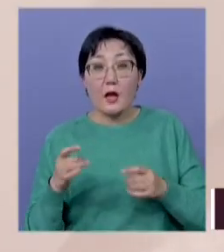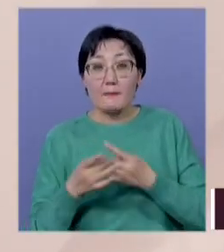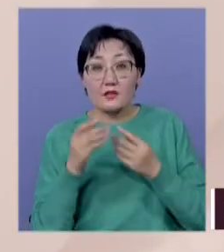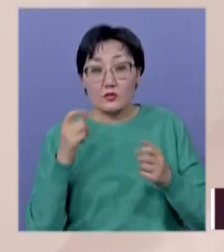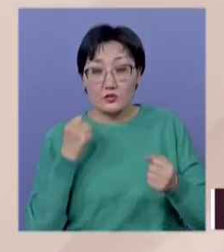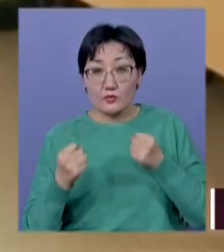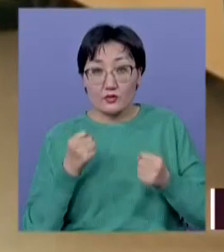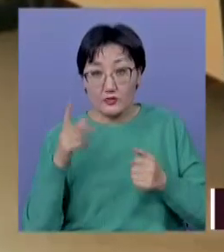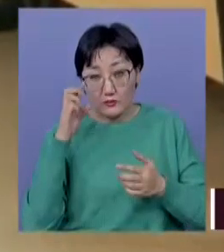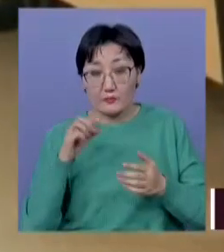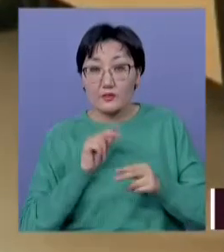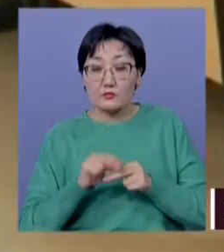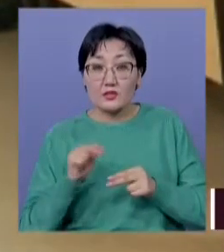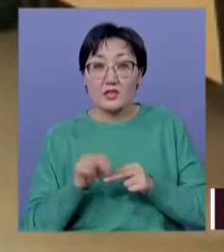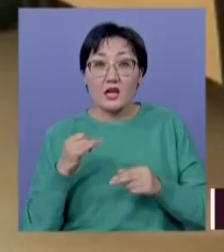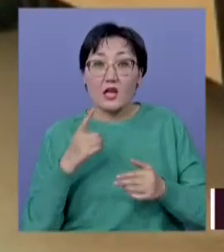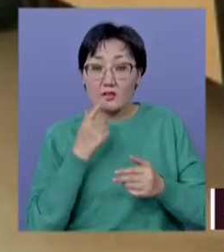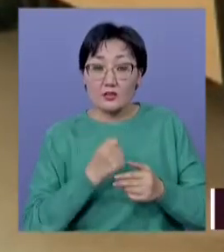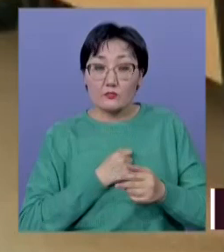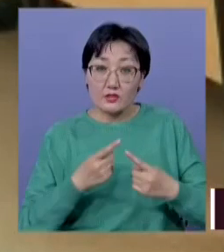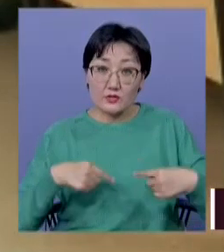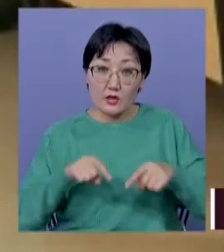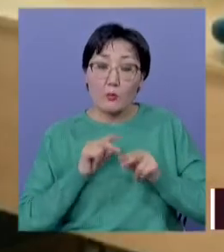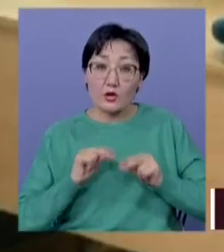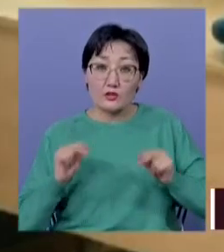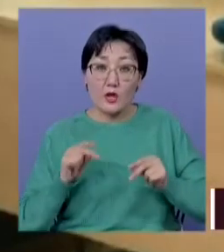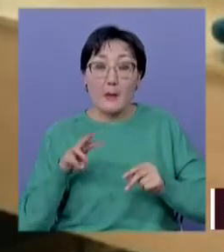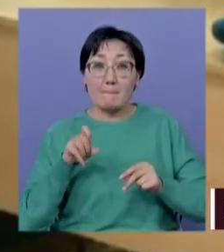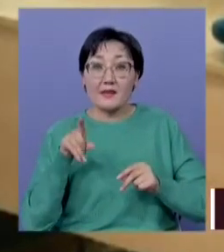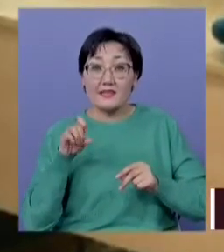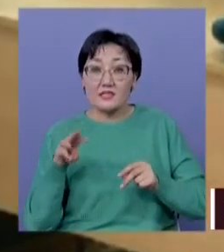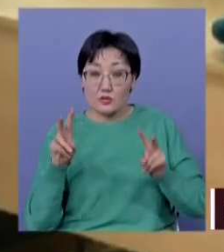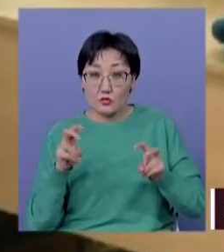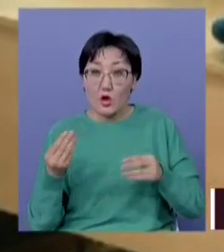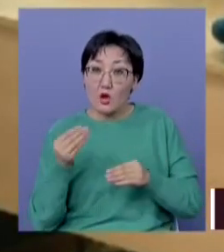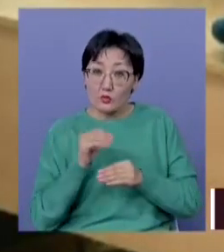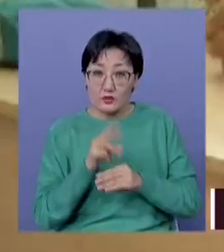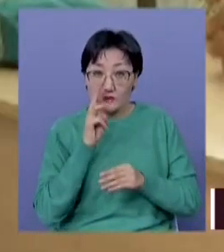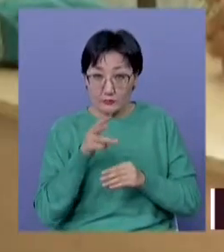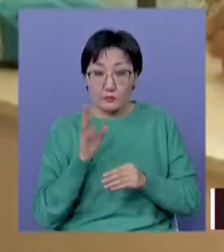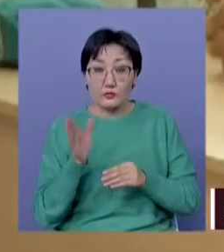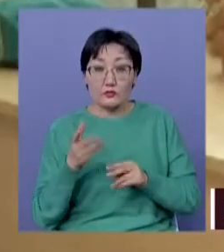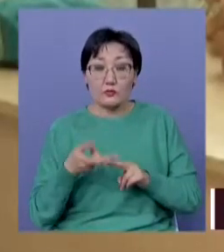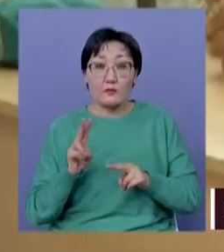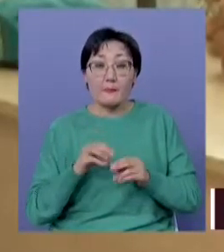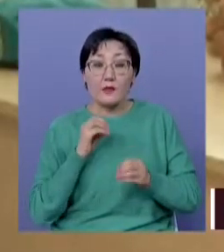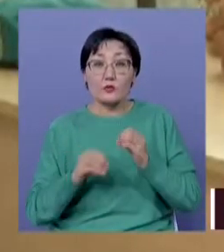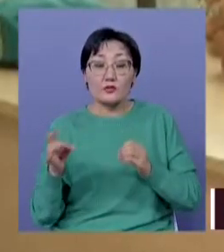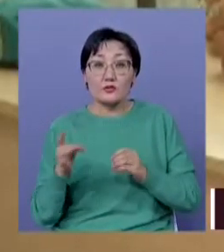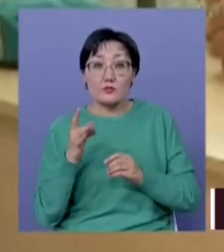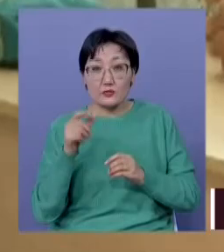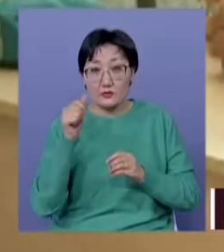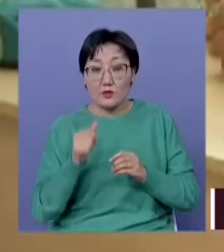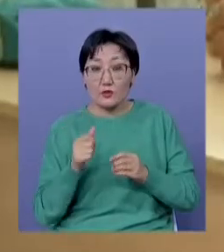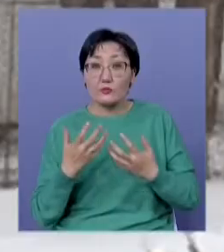саласындағы мемлекеттік білім беру ұйымдарының және әскери оқу орындарының мұғалімдеріне магистр дәрежесі үшін қосымша ақы енгізіледі. Атап айтсақ, 10 еселенген айлық есепті